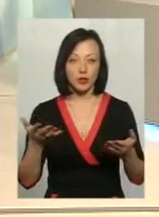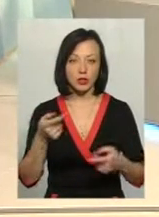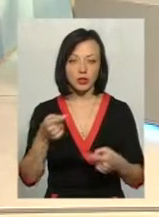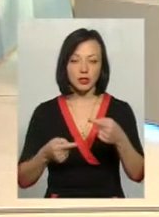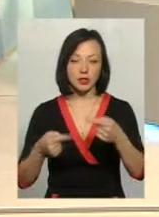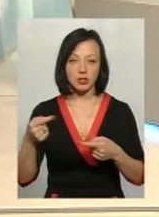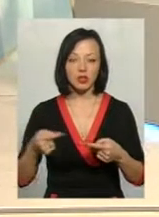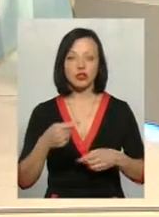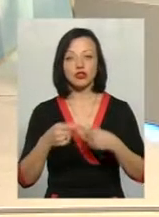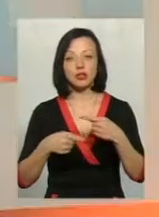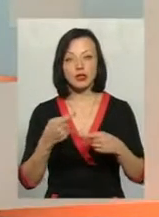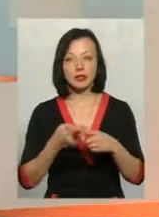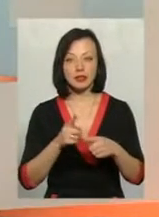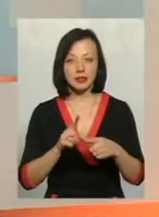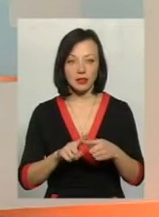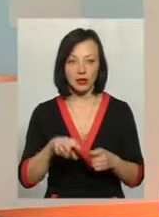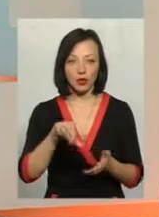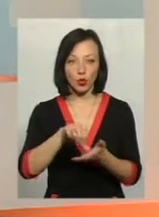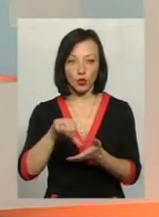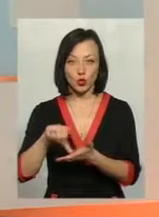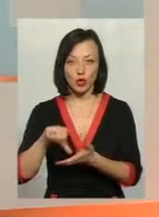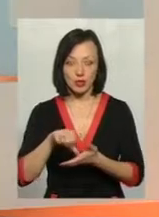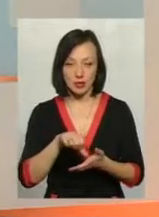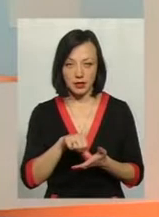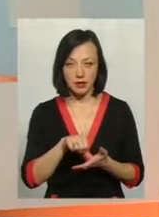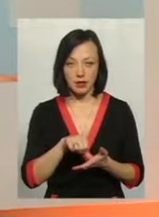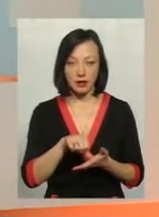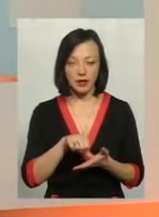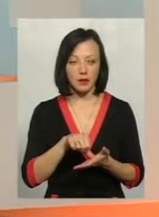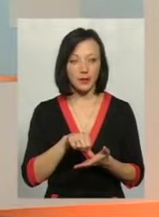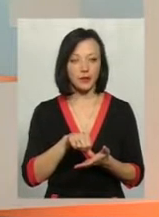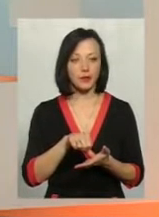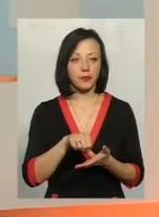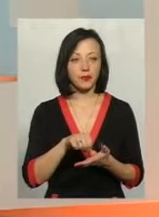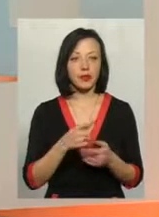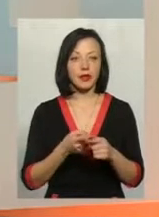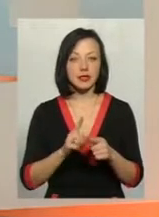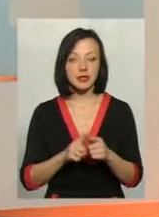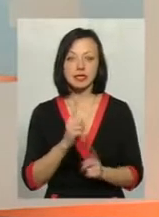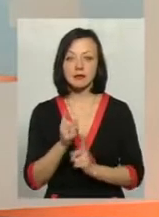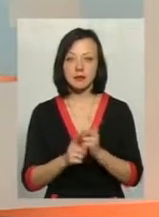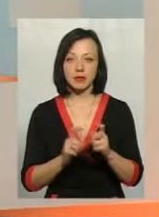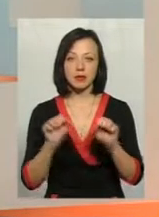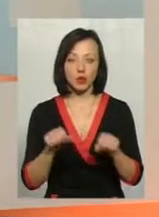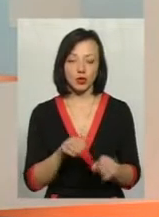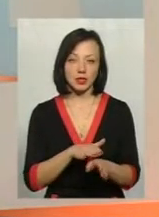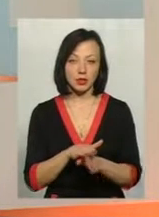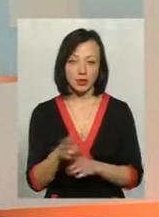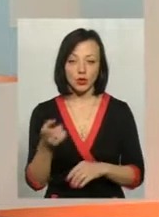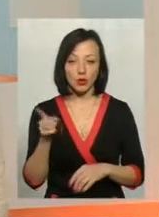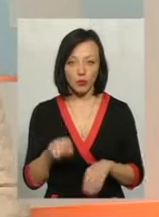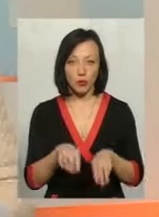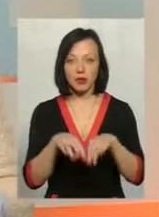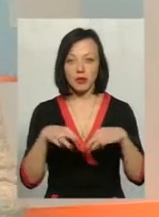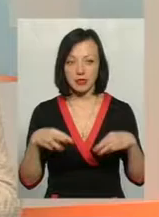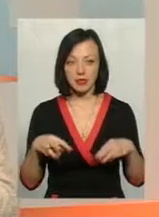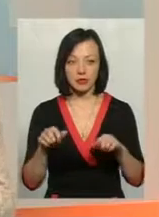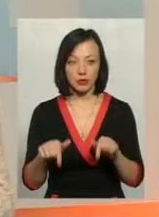через дискурс цих учасників, власне, ці зміни і можна здійснити. І саме тому міністерство